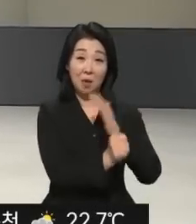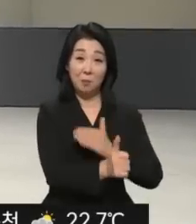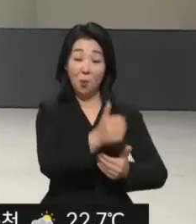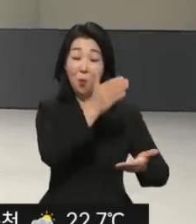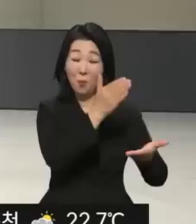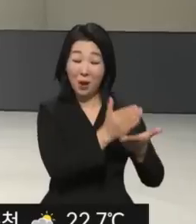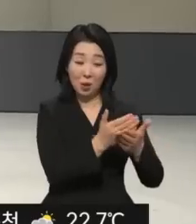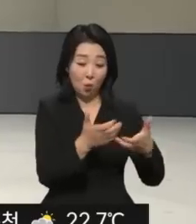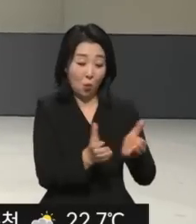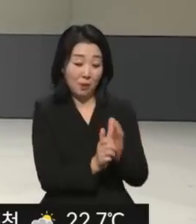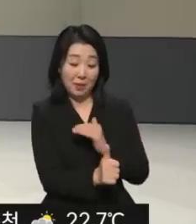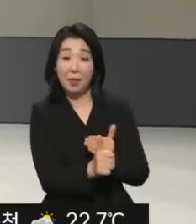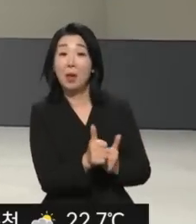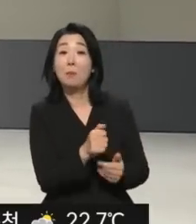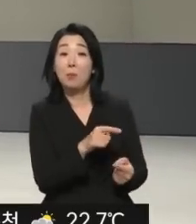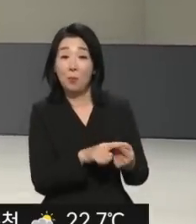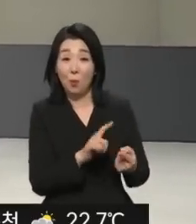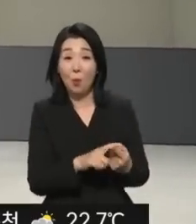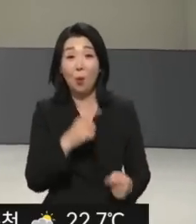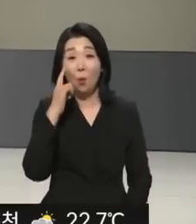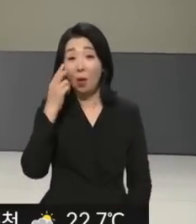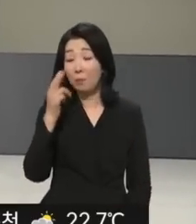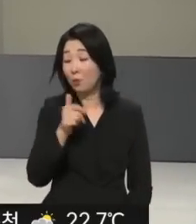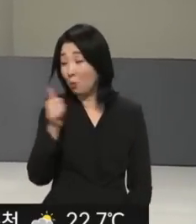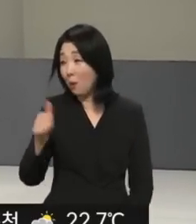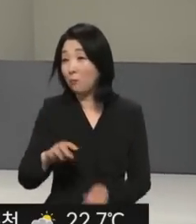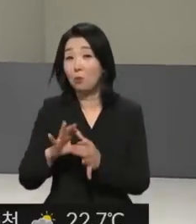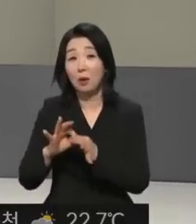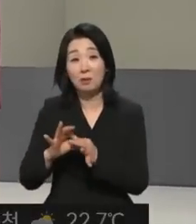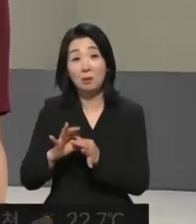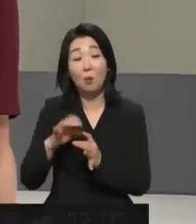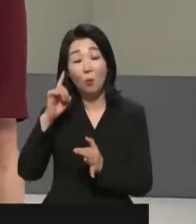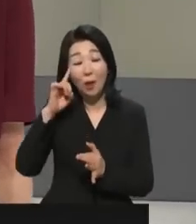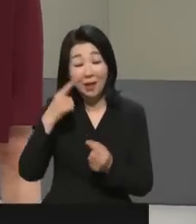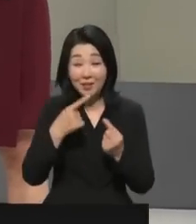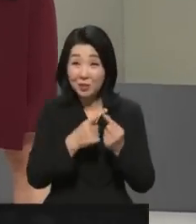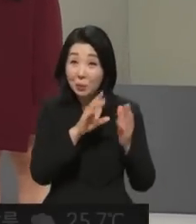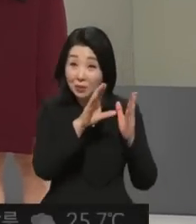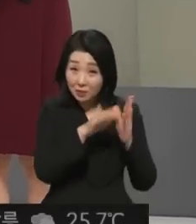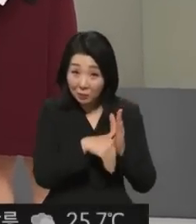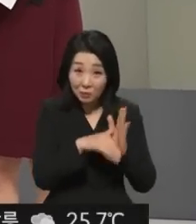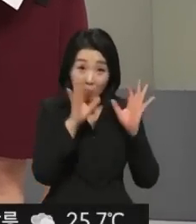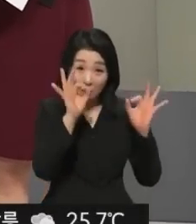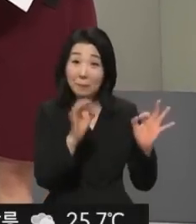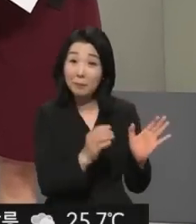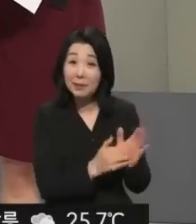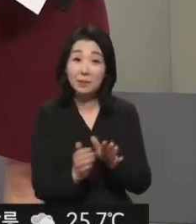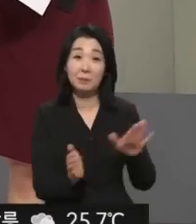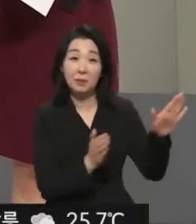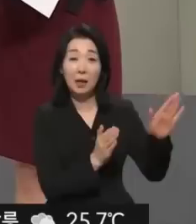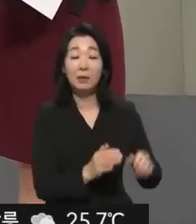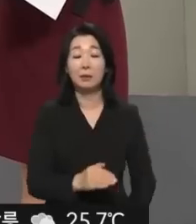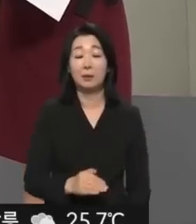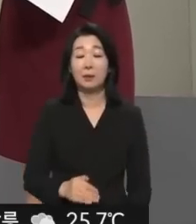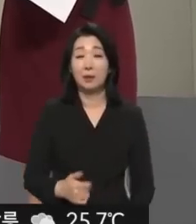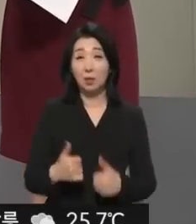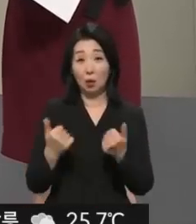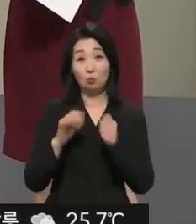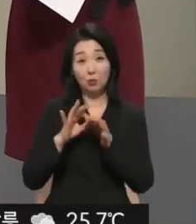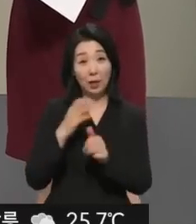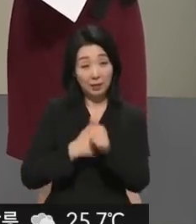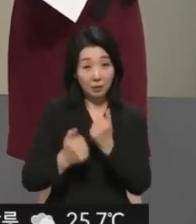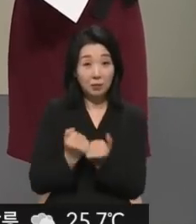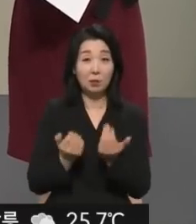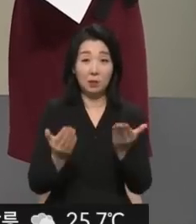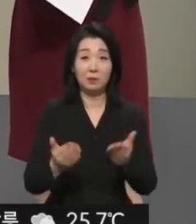넘어갑니다. 미국 방문에 대한 대국민 메시지는 이 첫 번째 픽에서 보신 것처럼 나왔고요. 그렇다면 이제는 여의도 정치권에